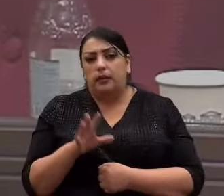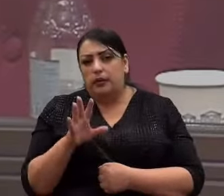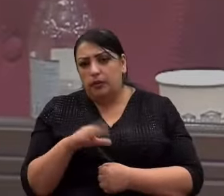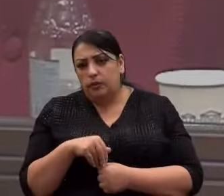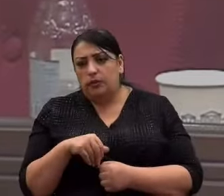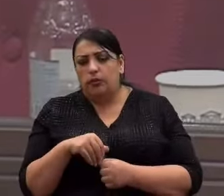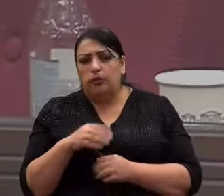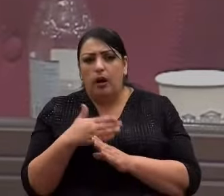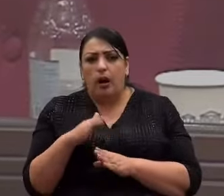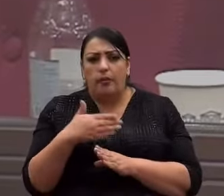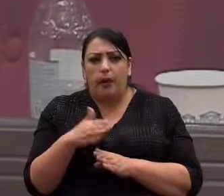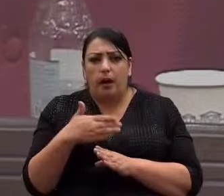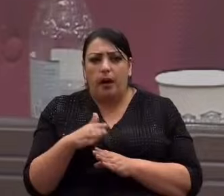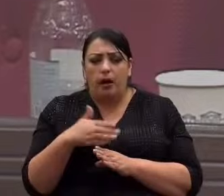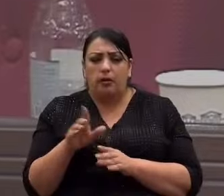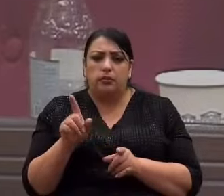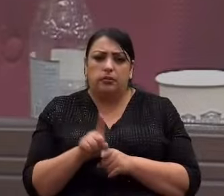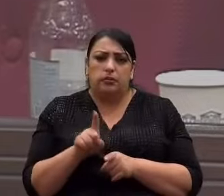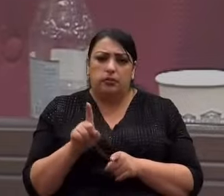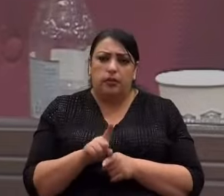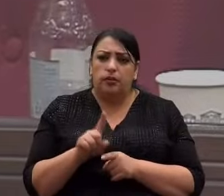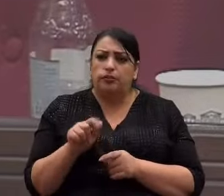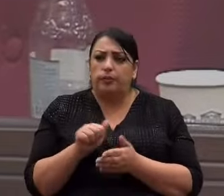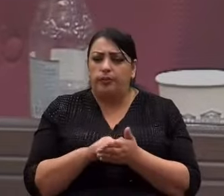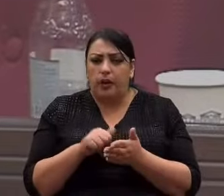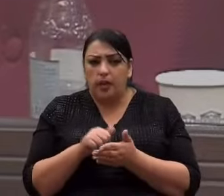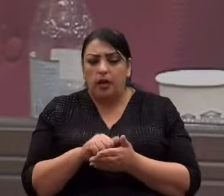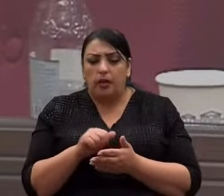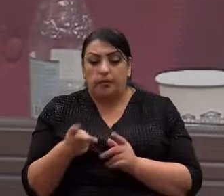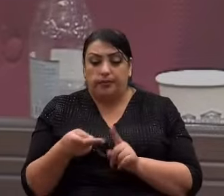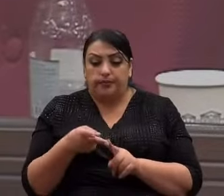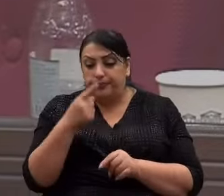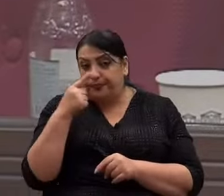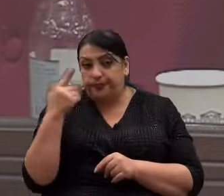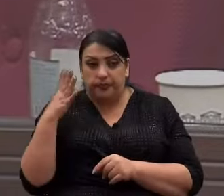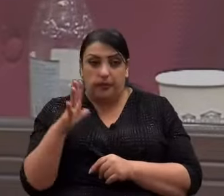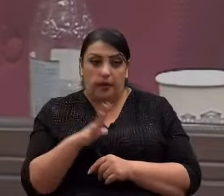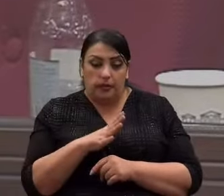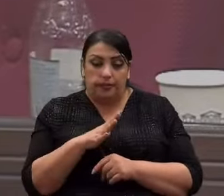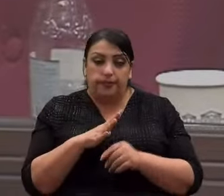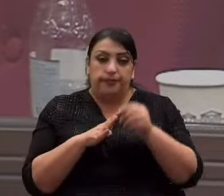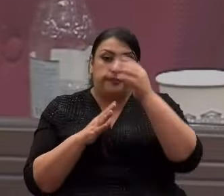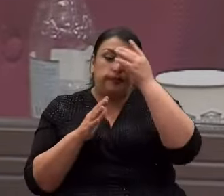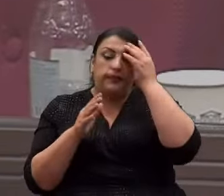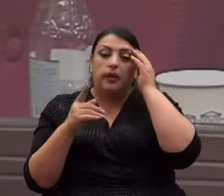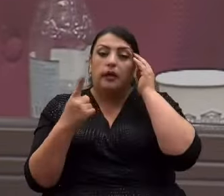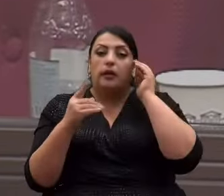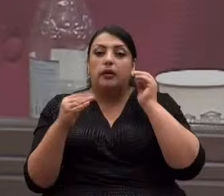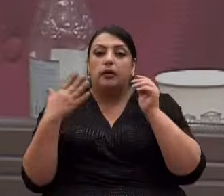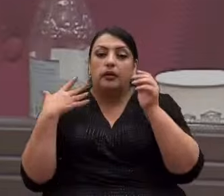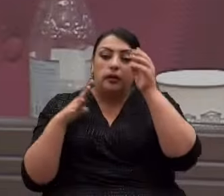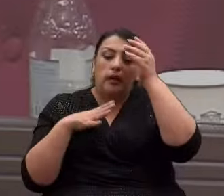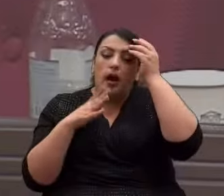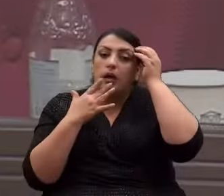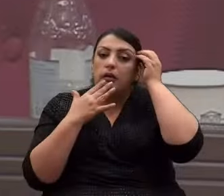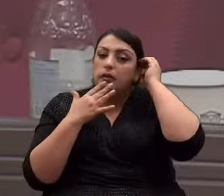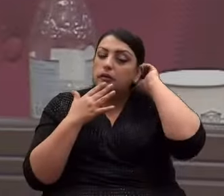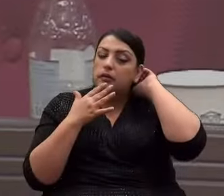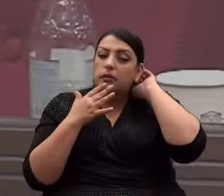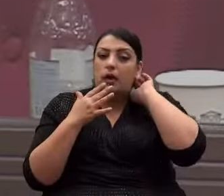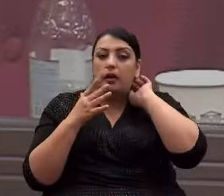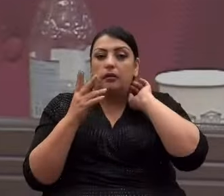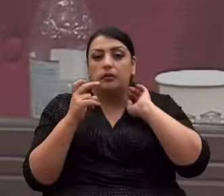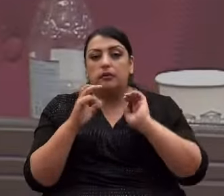լինում, որնա դրա պատճառը, և երկրորդը վերջերս անցած շաբաթ կարծեմ, հա, ազգային անվտանգության ծառայությունը